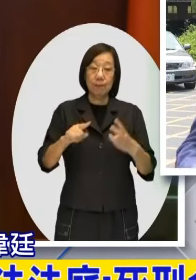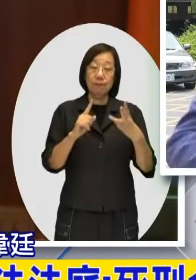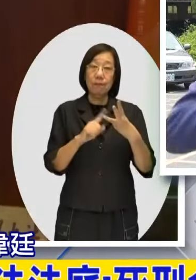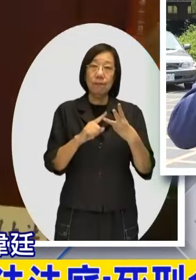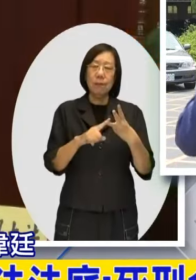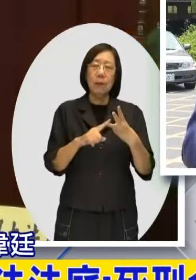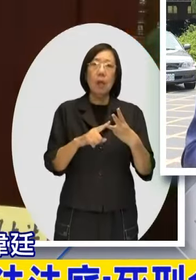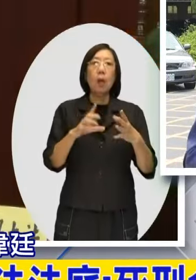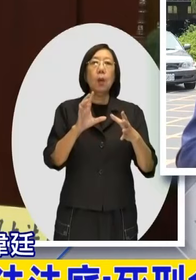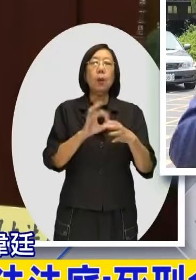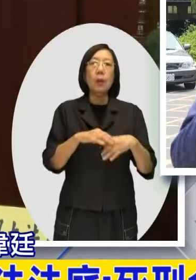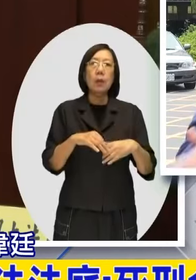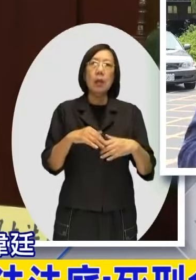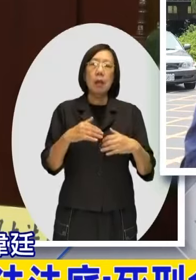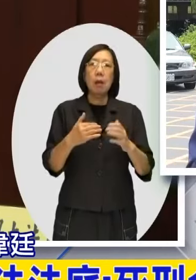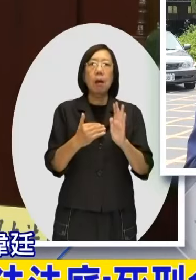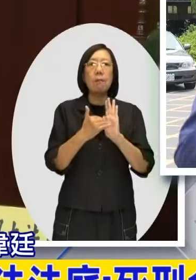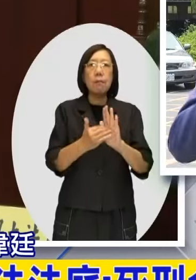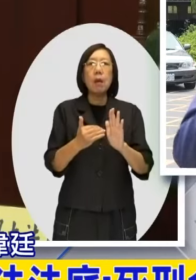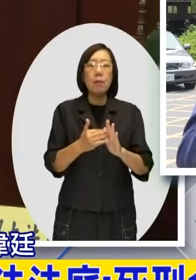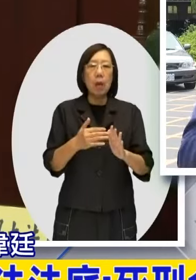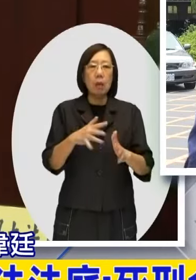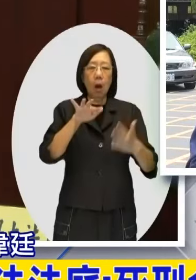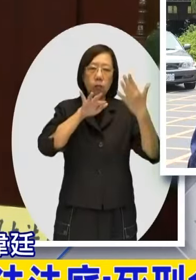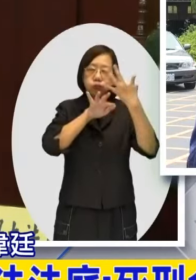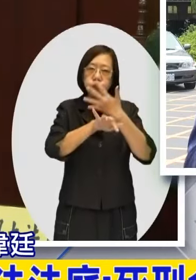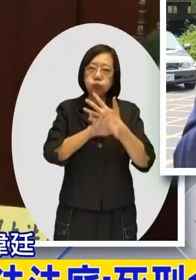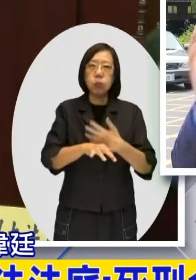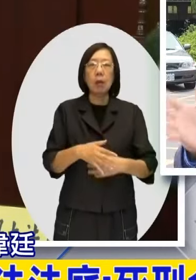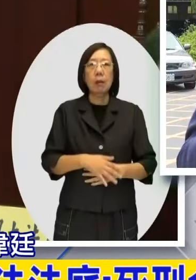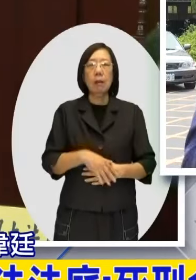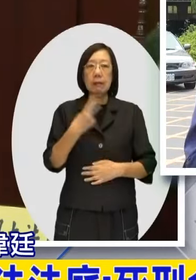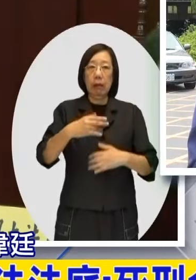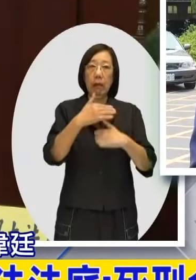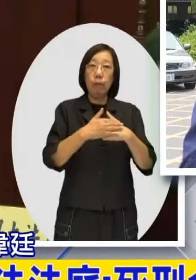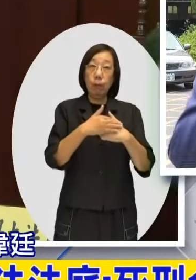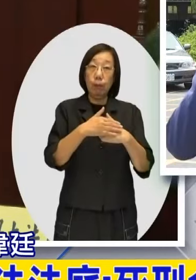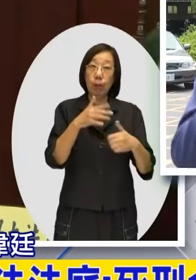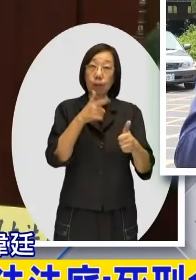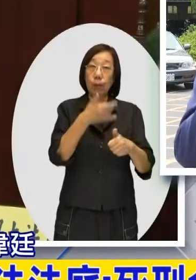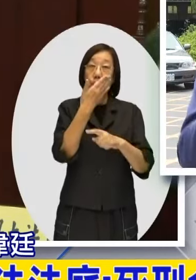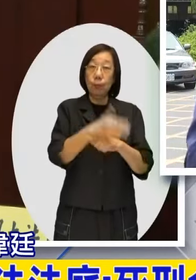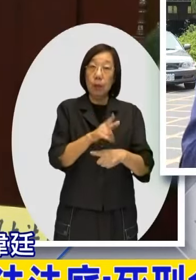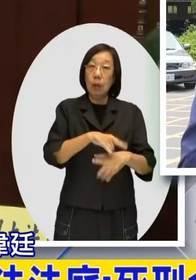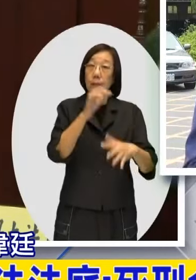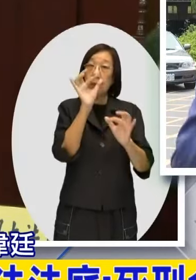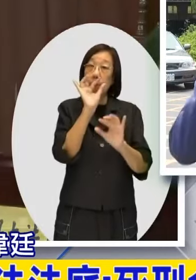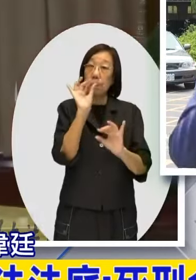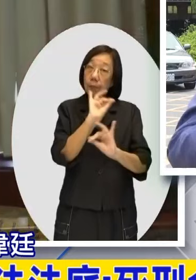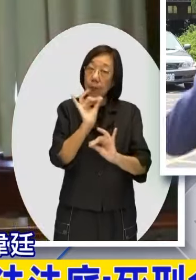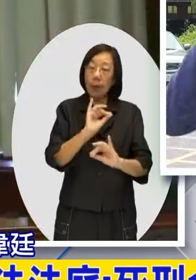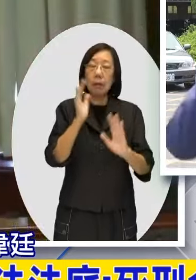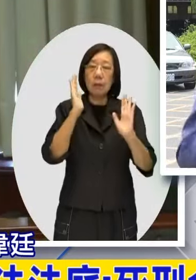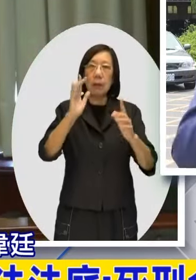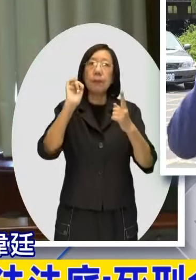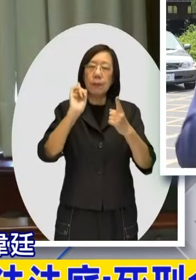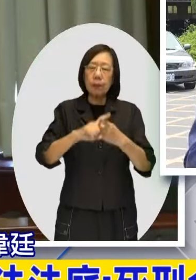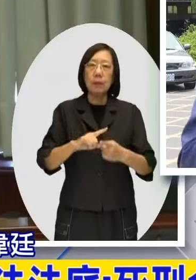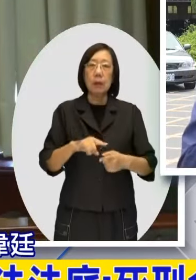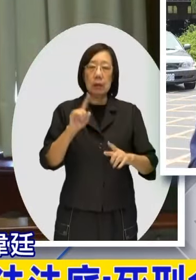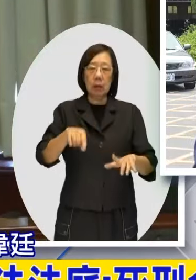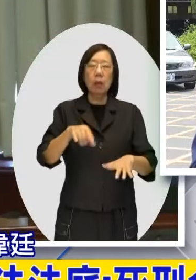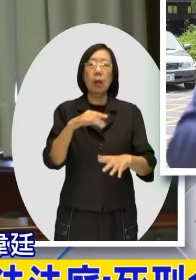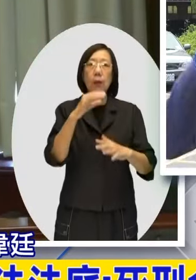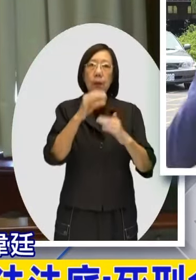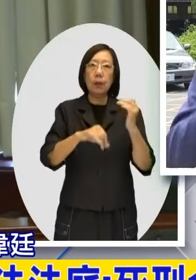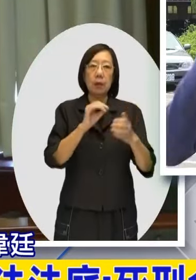驳回上诉；认为判错了，就是发回二审。但是呢，现在要求最高法院，如果要判处死刑，你最高法院一定要开延